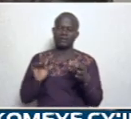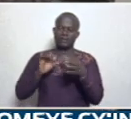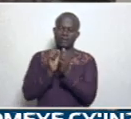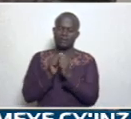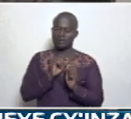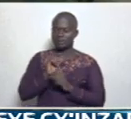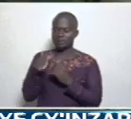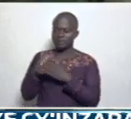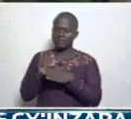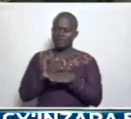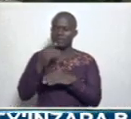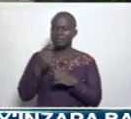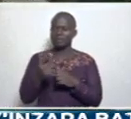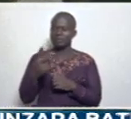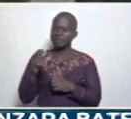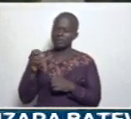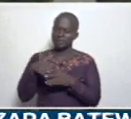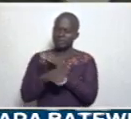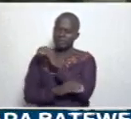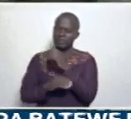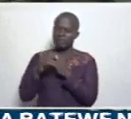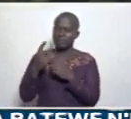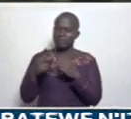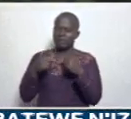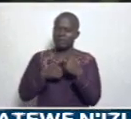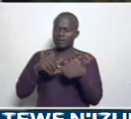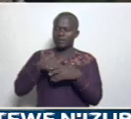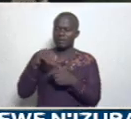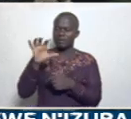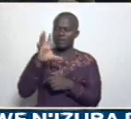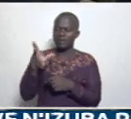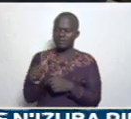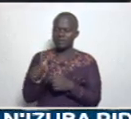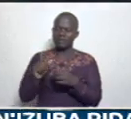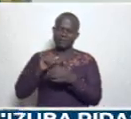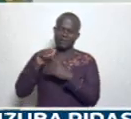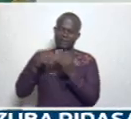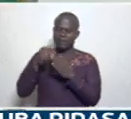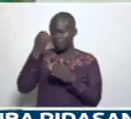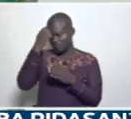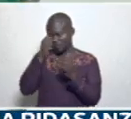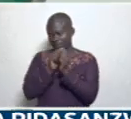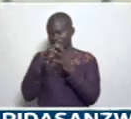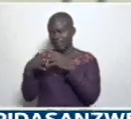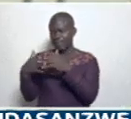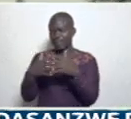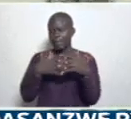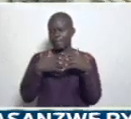hamwe abasirikare bagera ku 2,200 bo mu bihugu 26 byo ku mugabane wa Afurika, umugabane w'Uburayi n'umugabane wa Amerika.